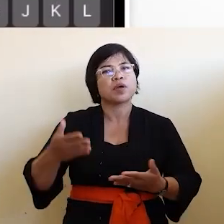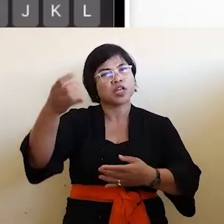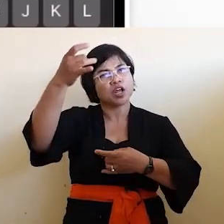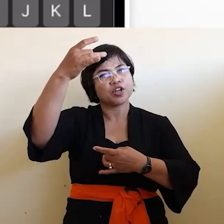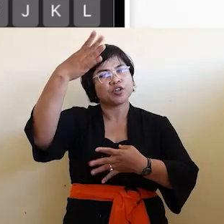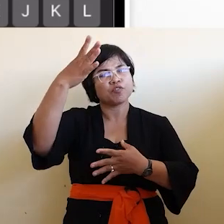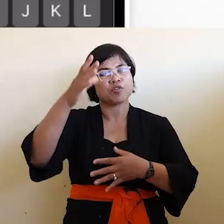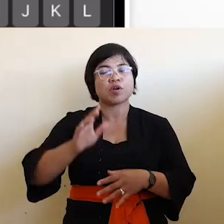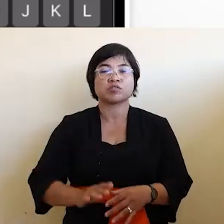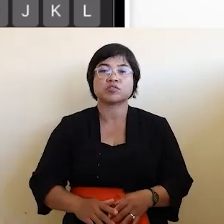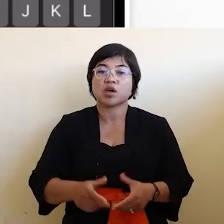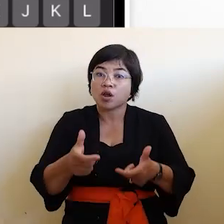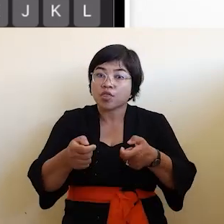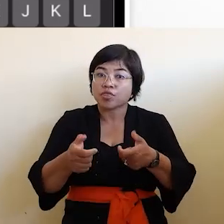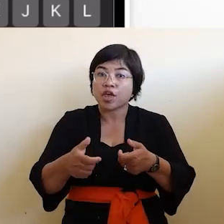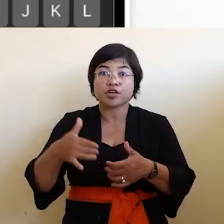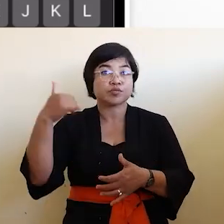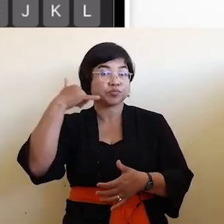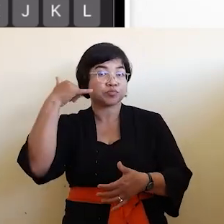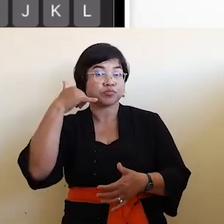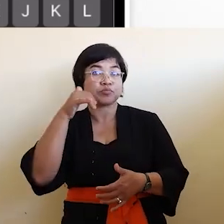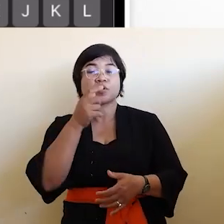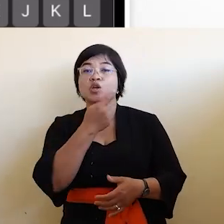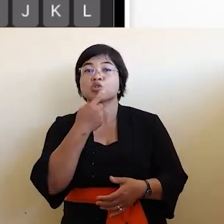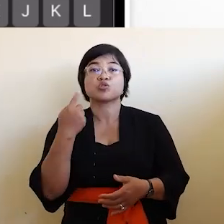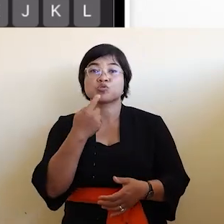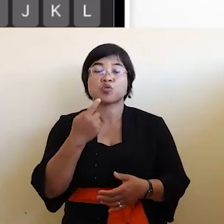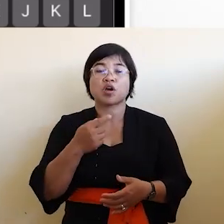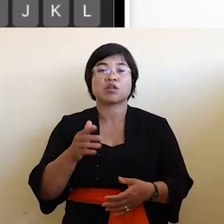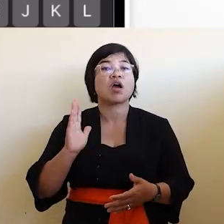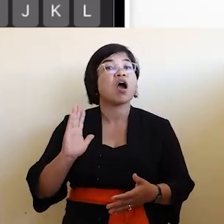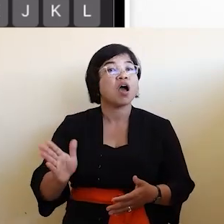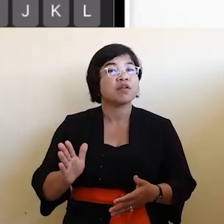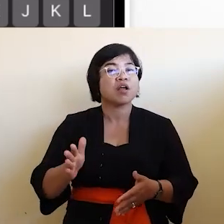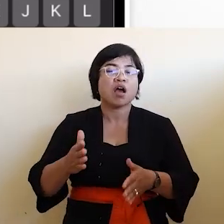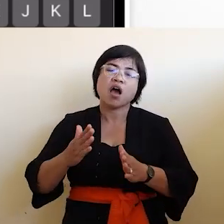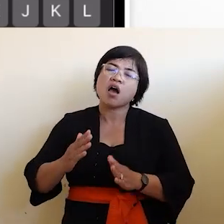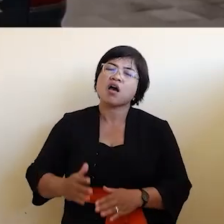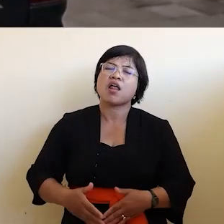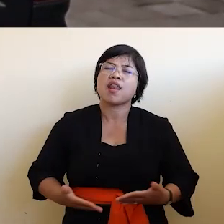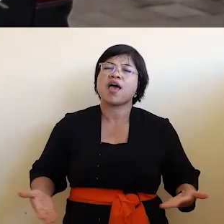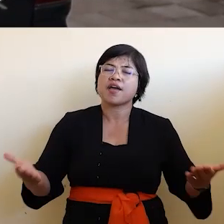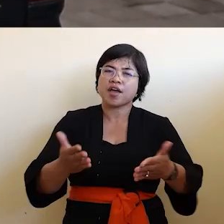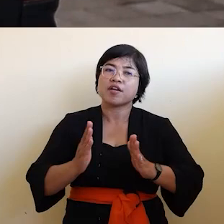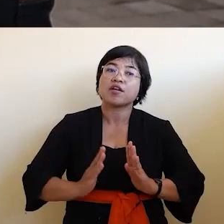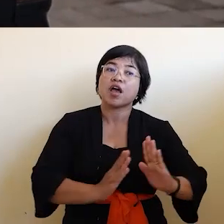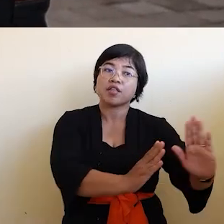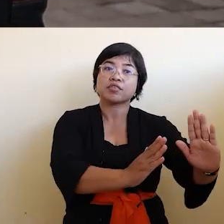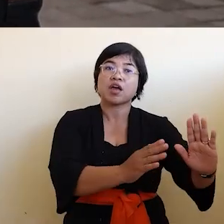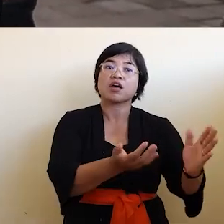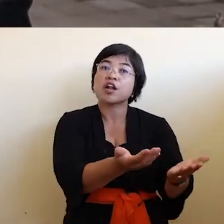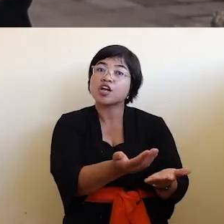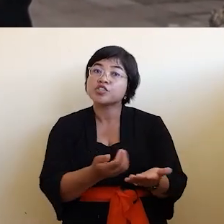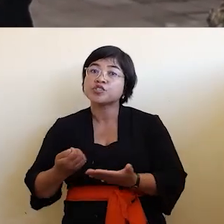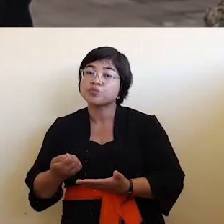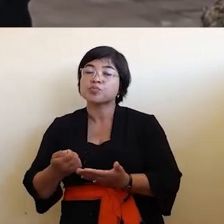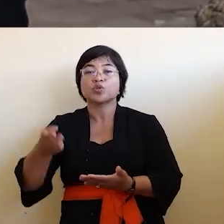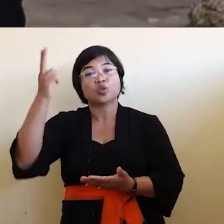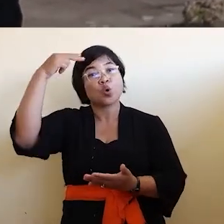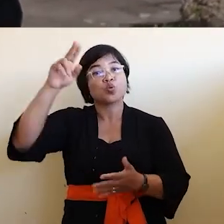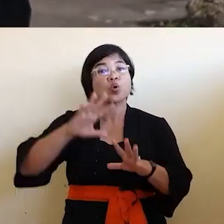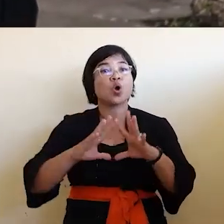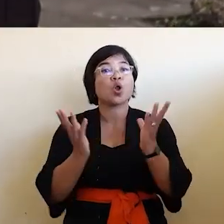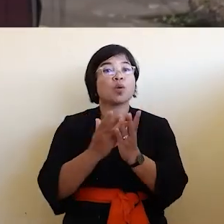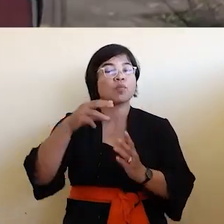melalui pesan teks, video call, maupun pesan suara. Serta pelayanan antarjemput